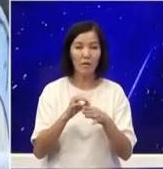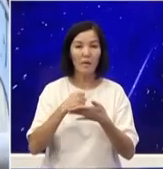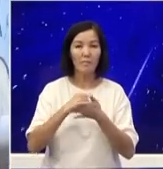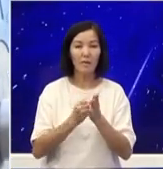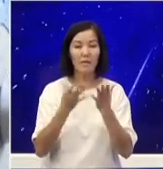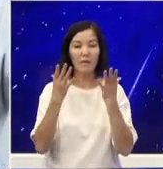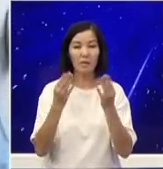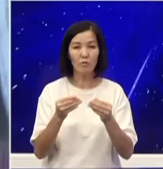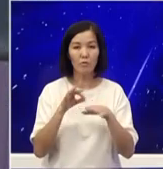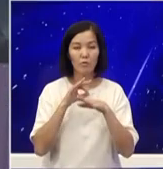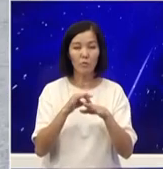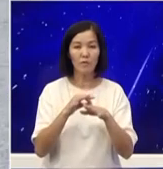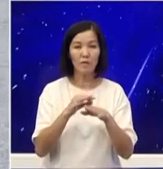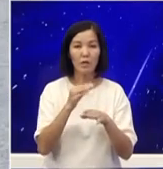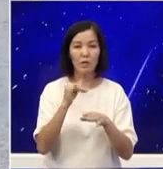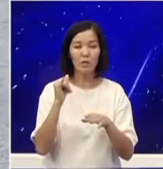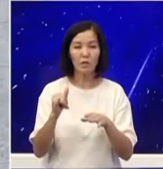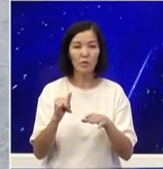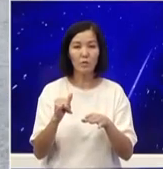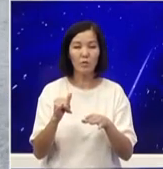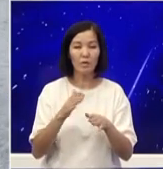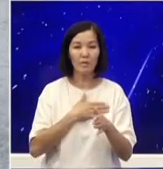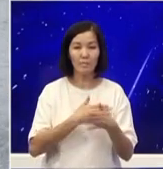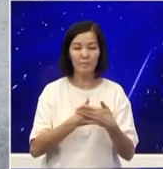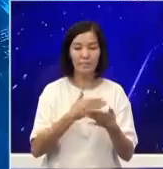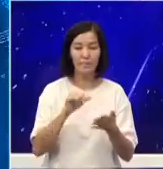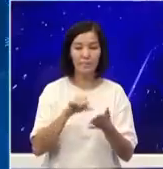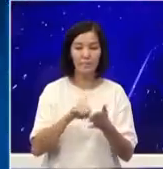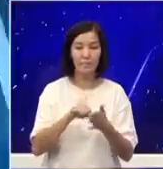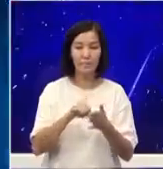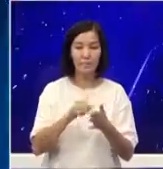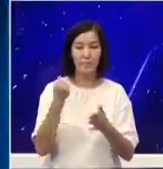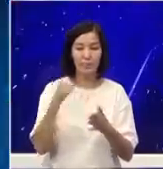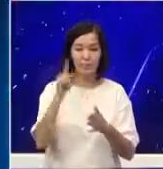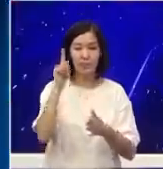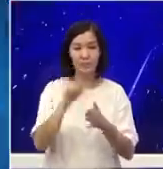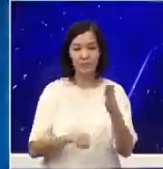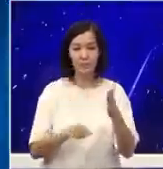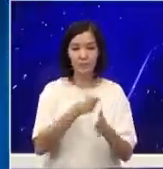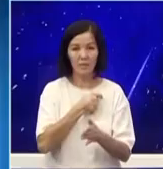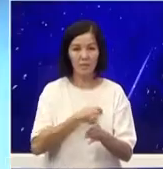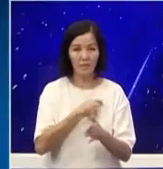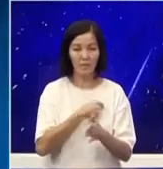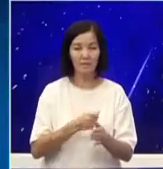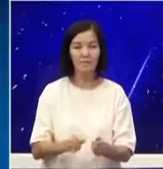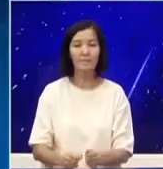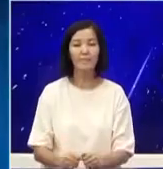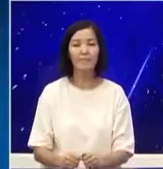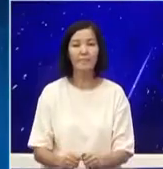күнінде ұйымдастырылса, жетісулық атлеттер барын салады деп үміттенеді бапкерлер. Жарқын Нұрланұлы, Айдос Қалиев, Жетісу